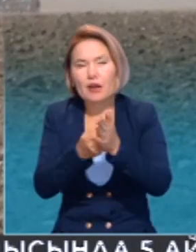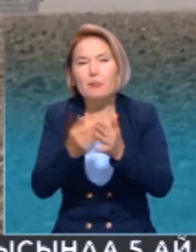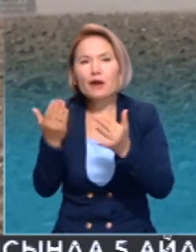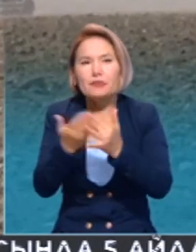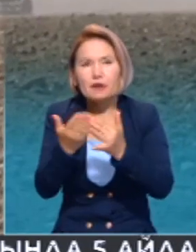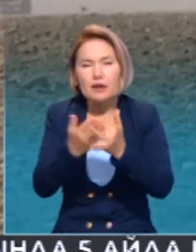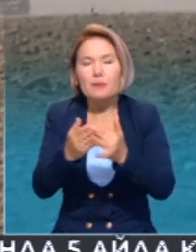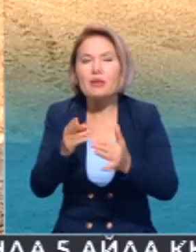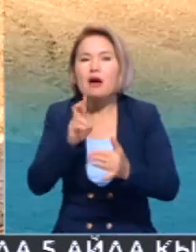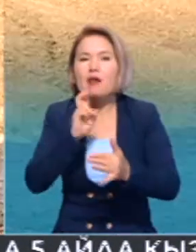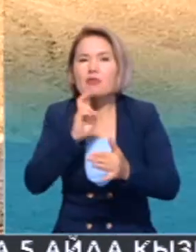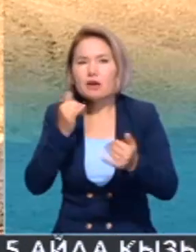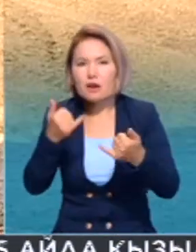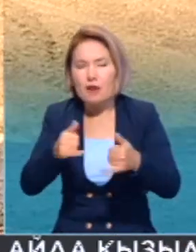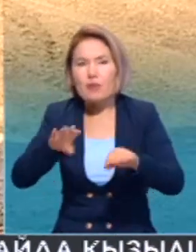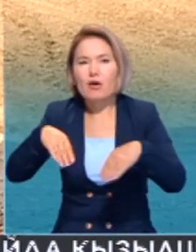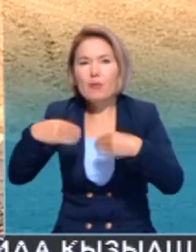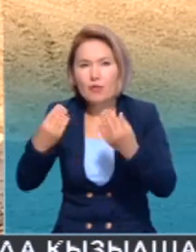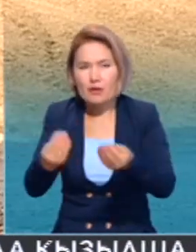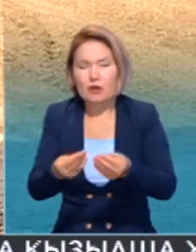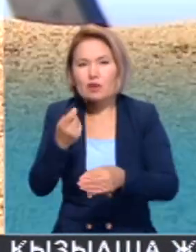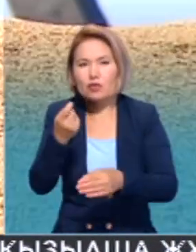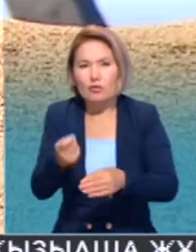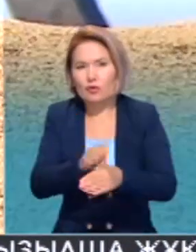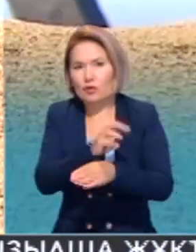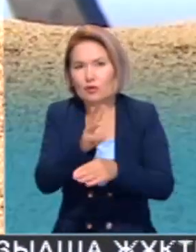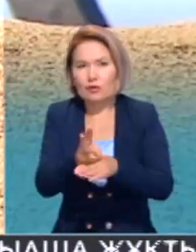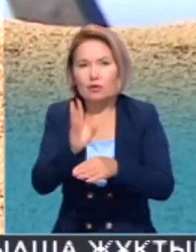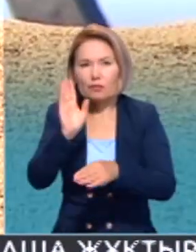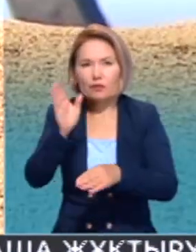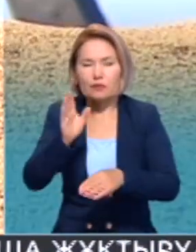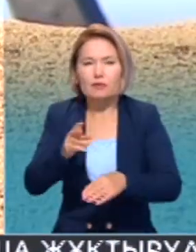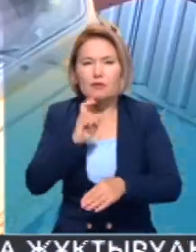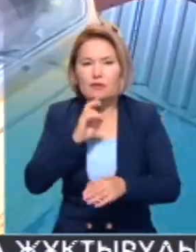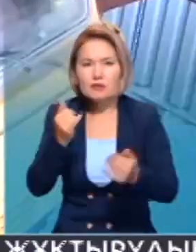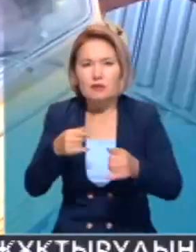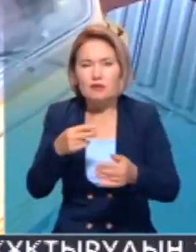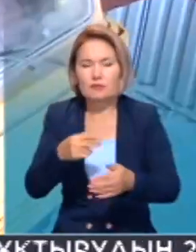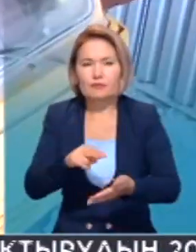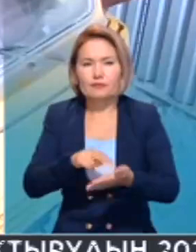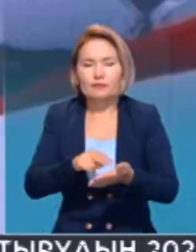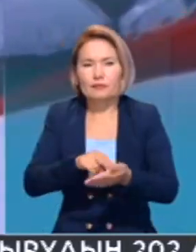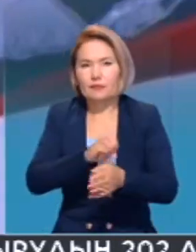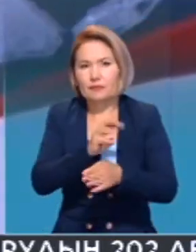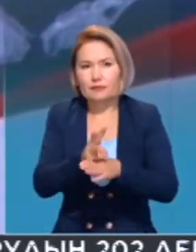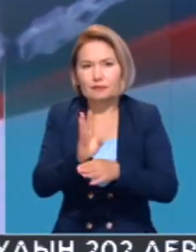бағамен дизель отынының қосымша көлемі бөлінетін болды.